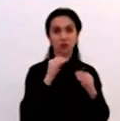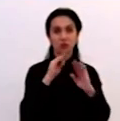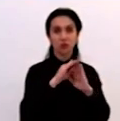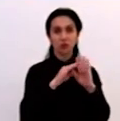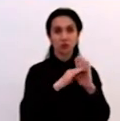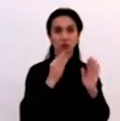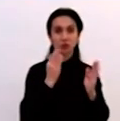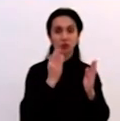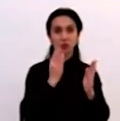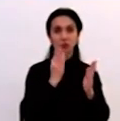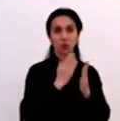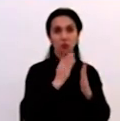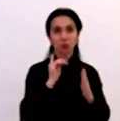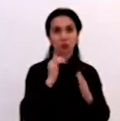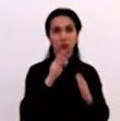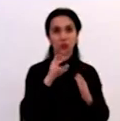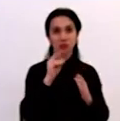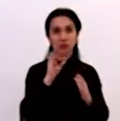ro'yxatdan o'tkaziladi.